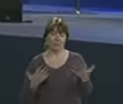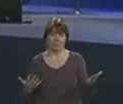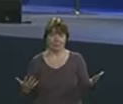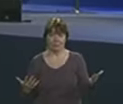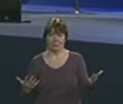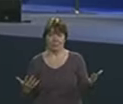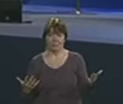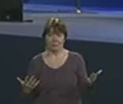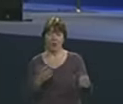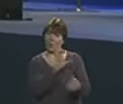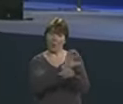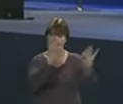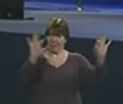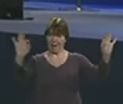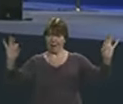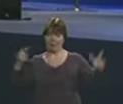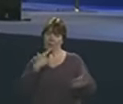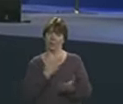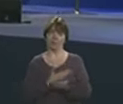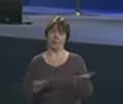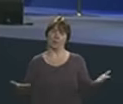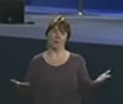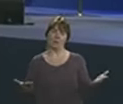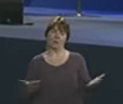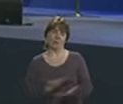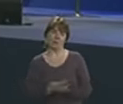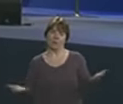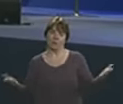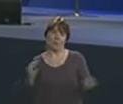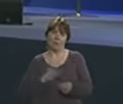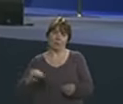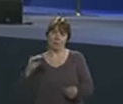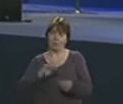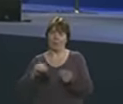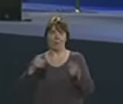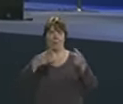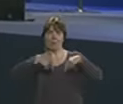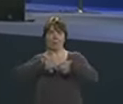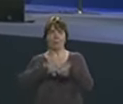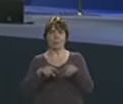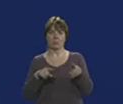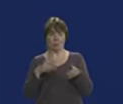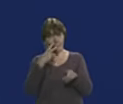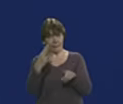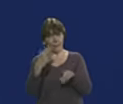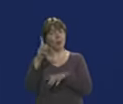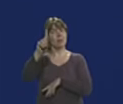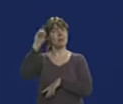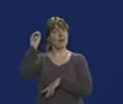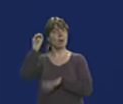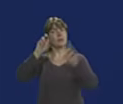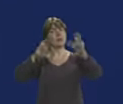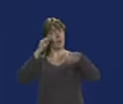je n'ai rien contre qui que ce soit. Mais franchement, ceux d'entre vous qui ont regardé dimanche dernier